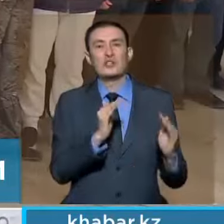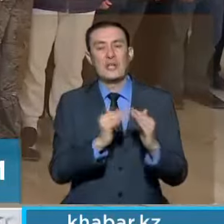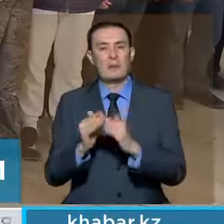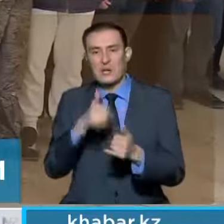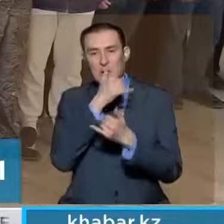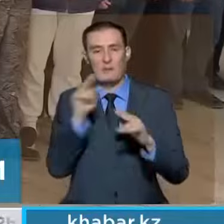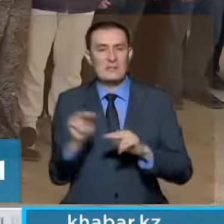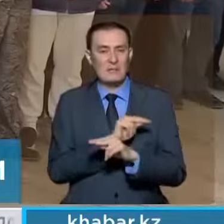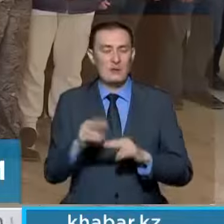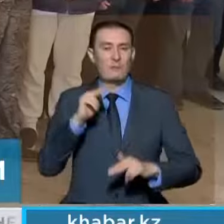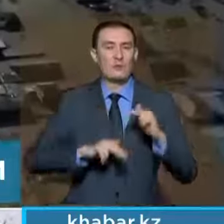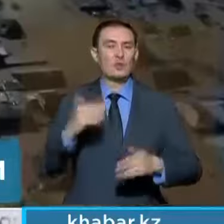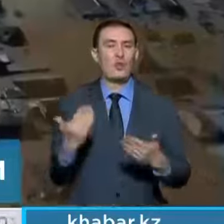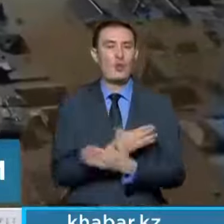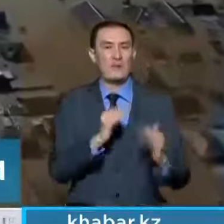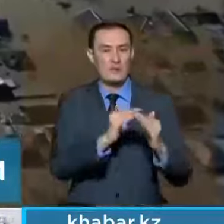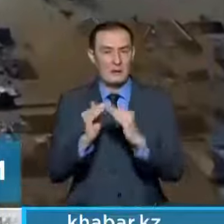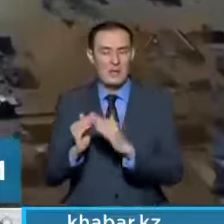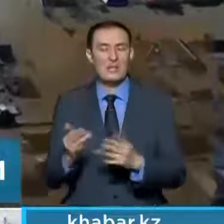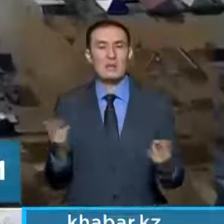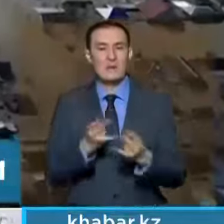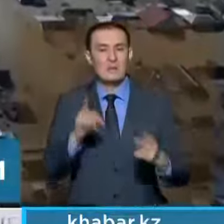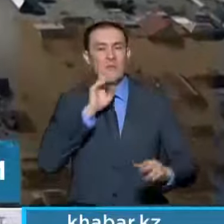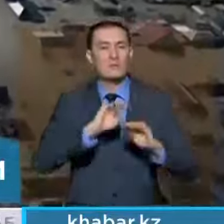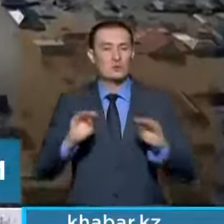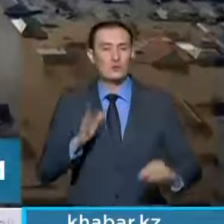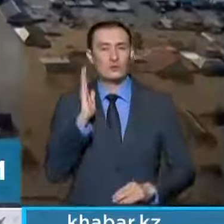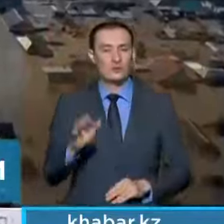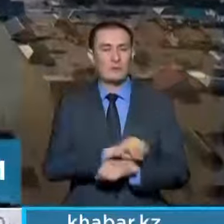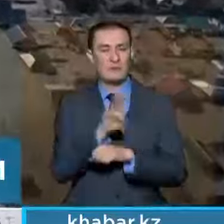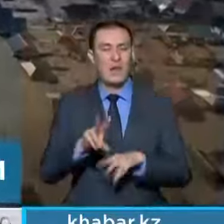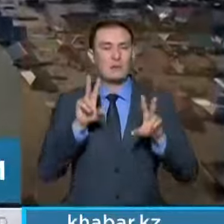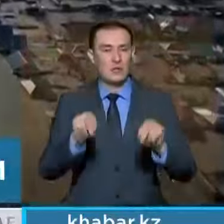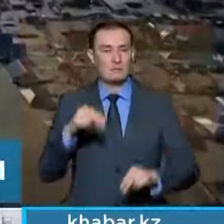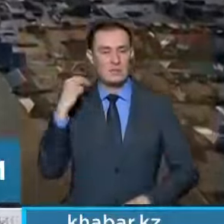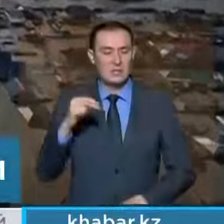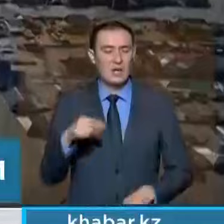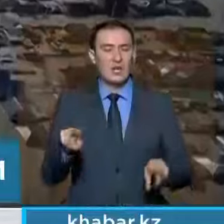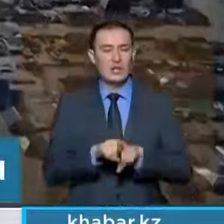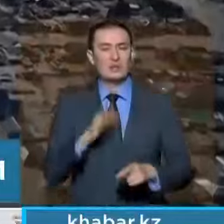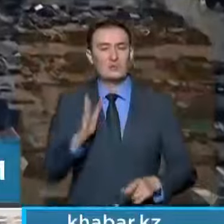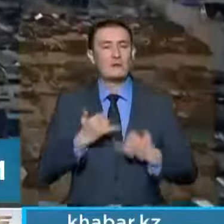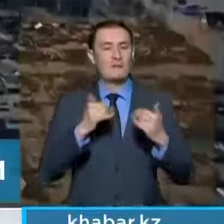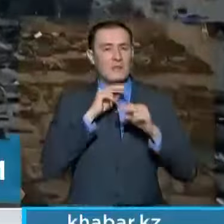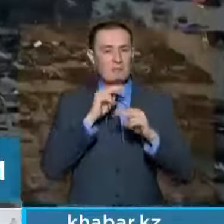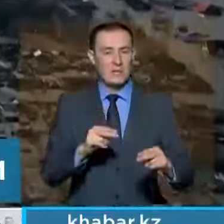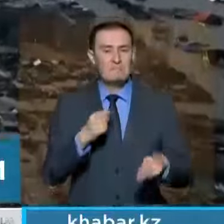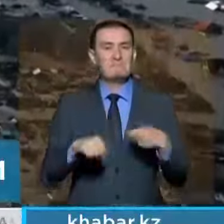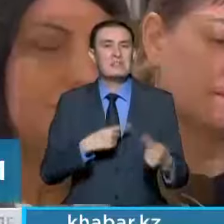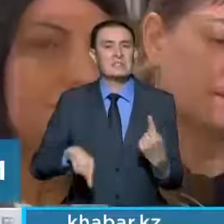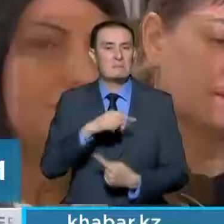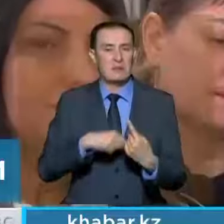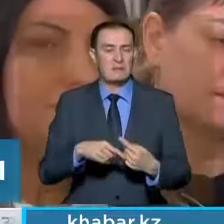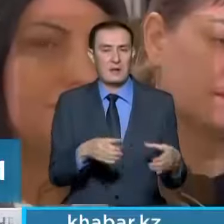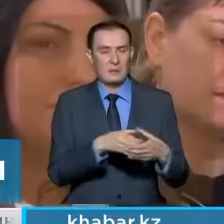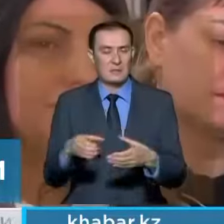подлежат восстановлению, построят новое жилье и подведут всю необходимую инфраструктуру, заверил президент. Не оставят без внимания и бизнесменов.